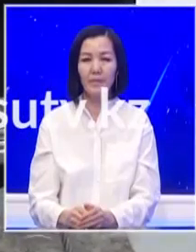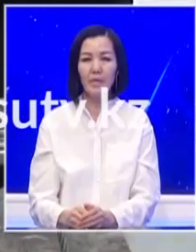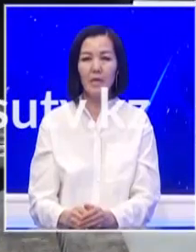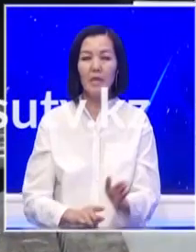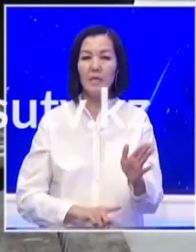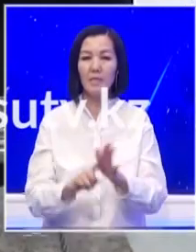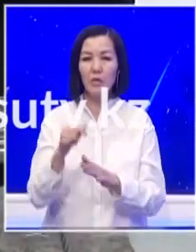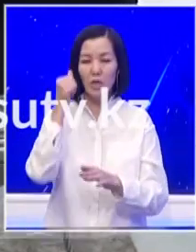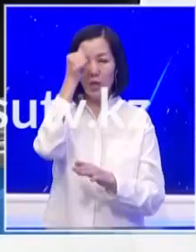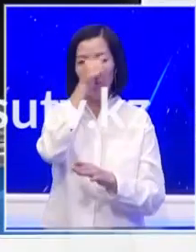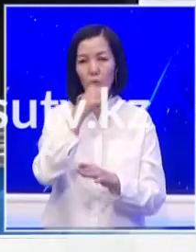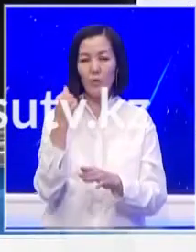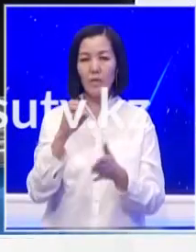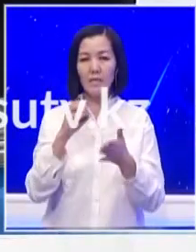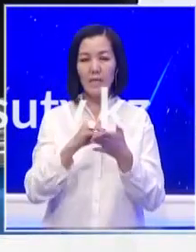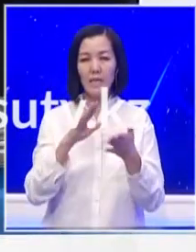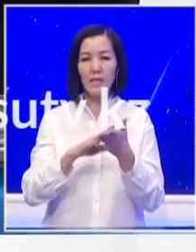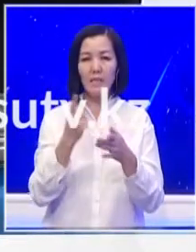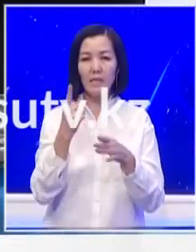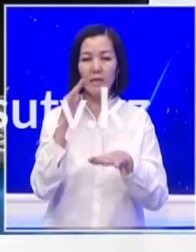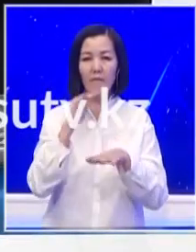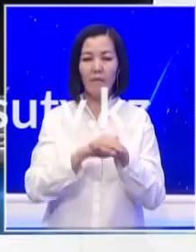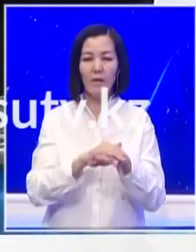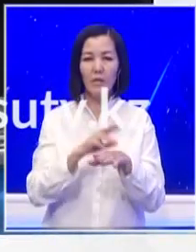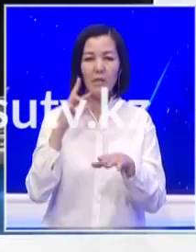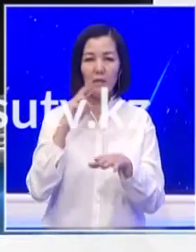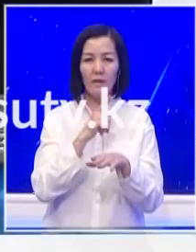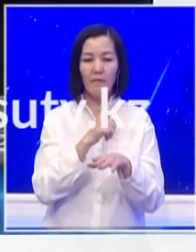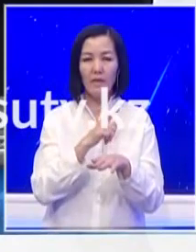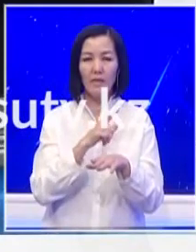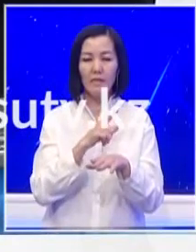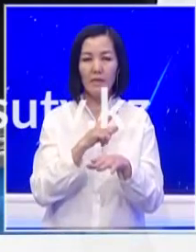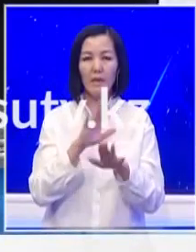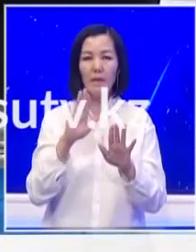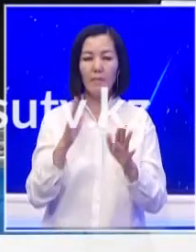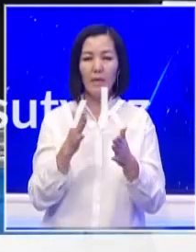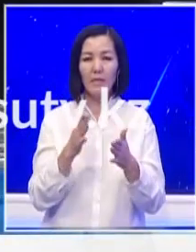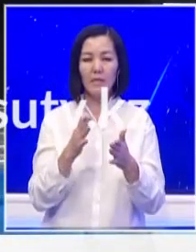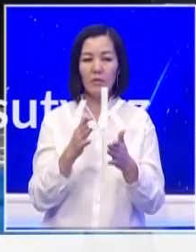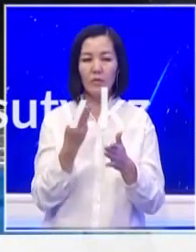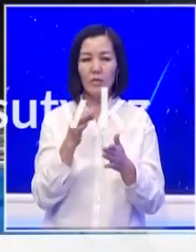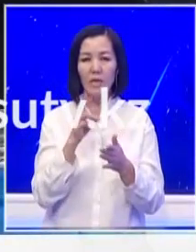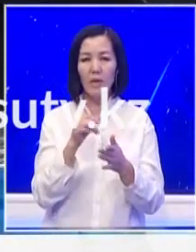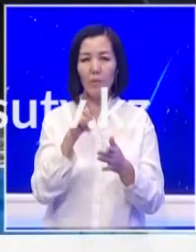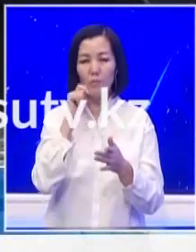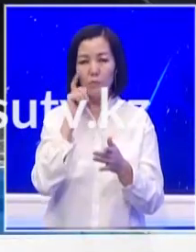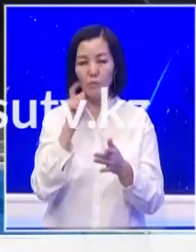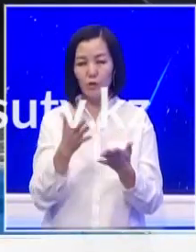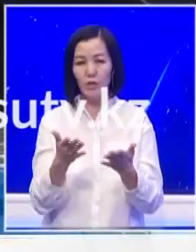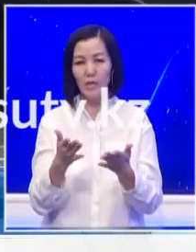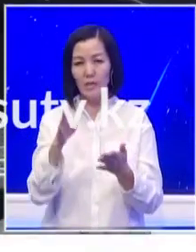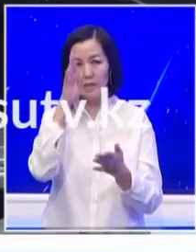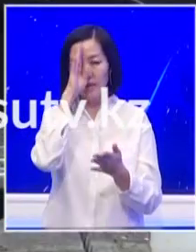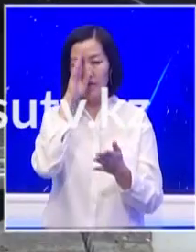С начала года у нас зарегистрирован один факт отравления угарным газом. Инцидент произошел в селе Капал. Мужчина неправильно